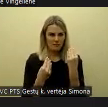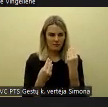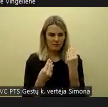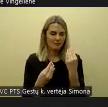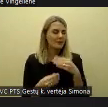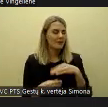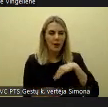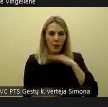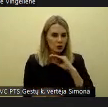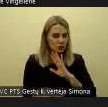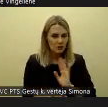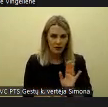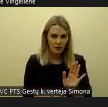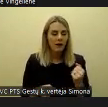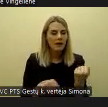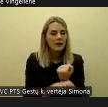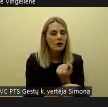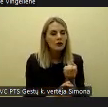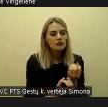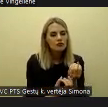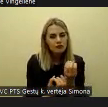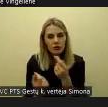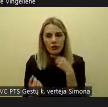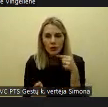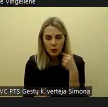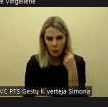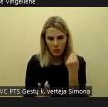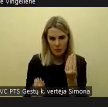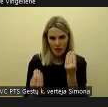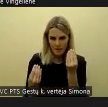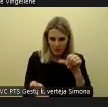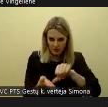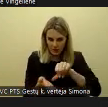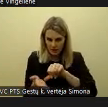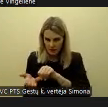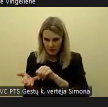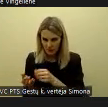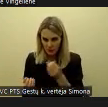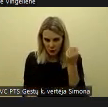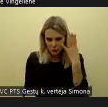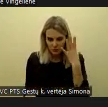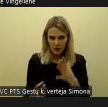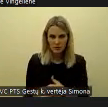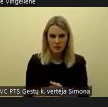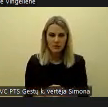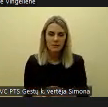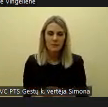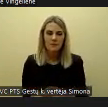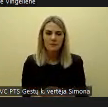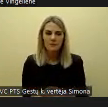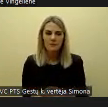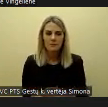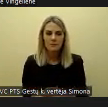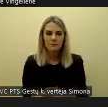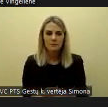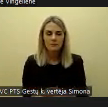dalyko. Ir taigi, bendras darbas, sprendžiant sudėtingesnės problemas, yra